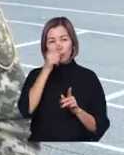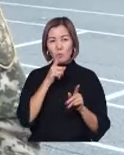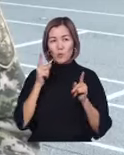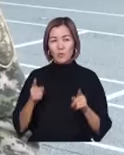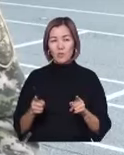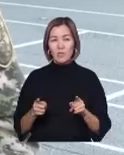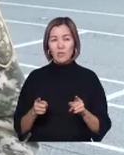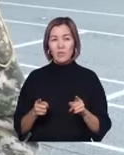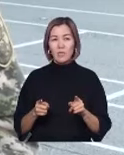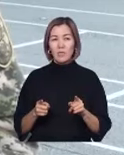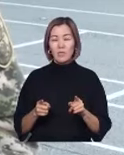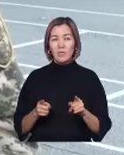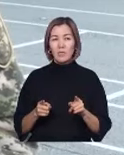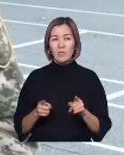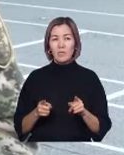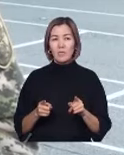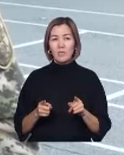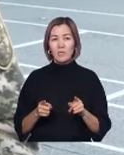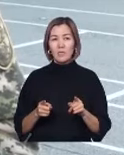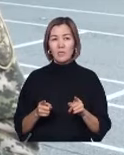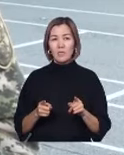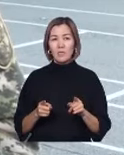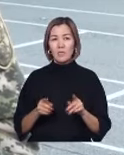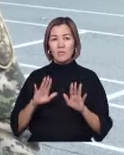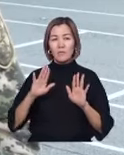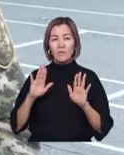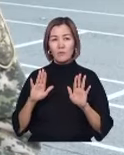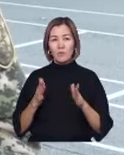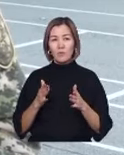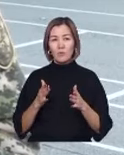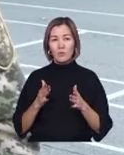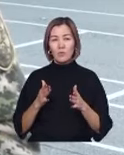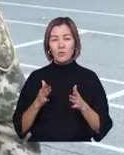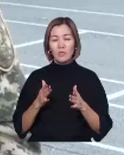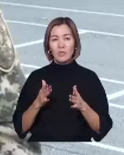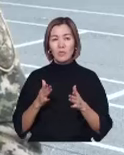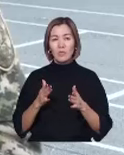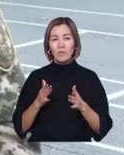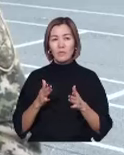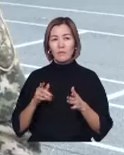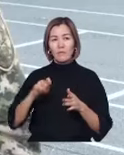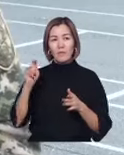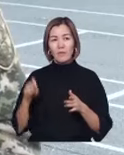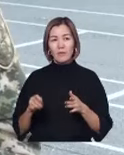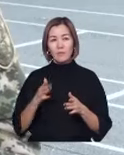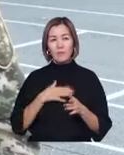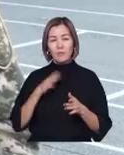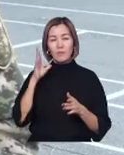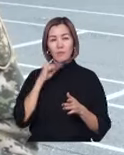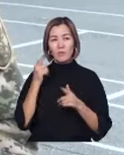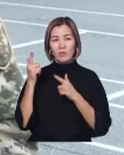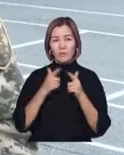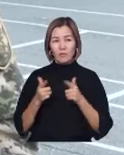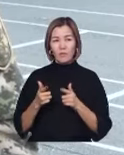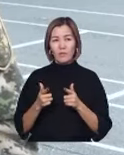дай бог, если над нашей страной, над нашим небом будет черный дым, я знаю, что мои полчины, мы